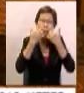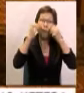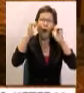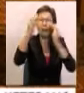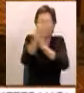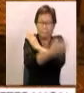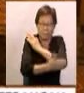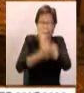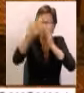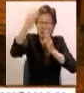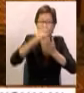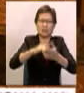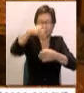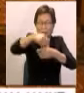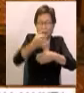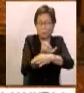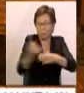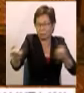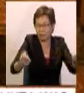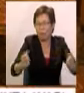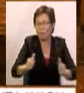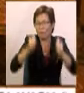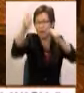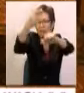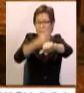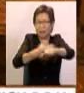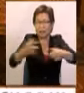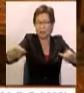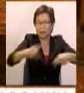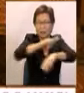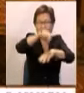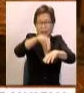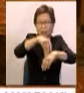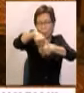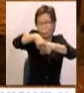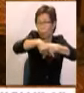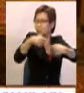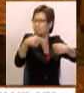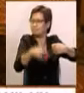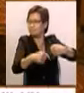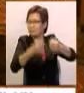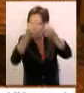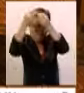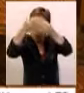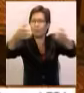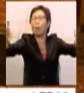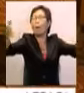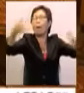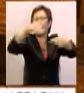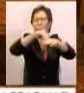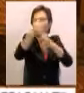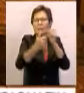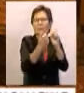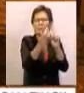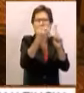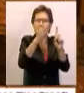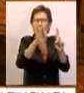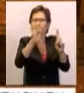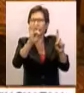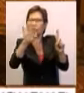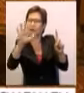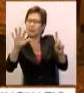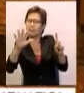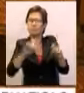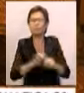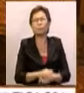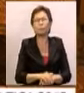ini apabila julung kalinya kereta nasional pertama negara Proton Saga didedahkan kepada umum pada tahun